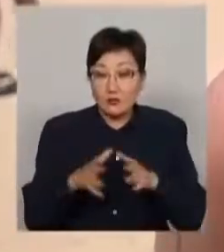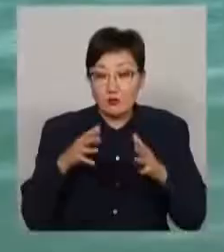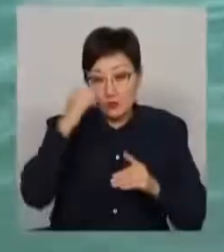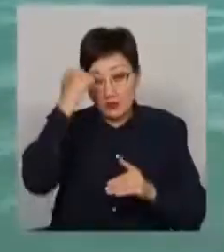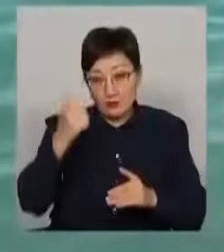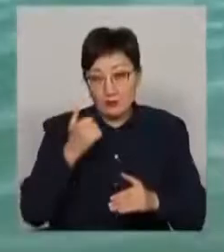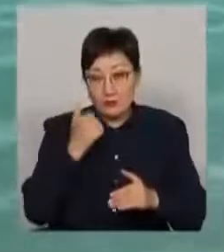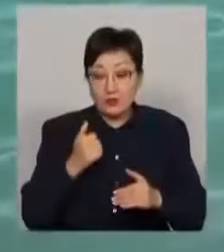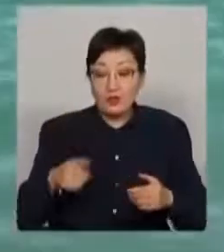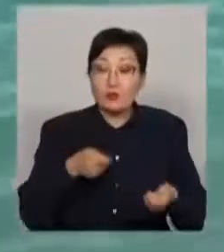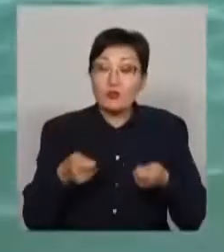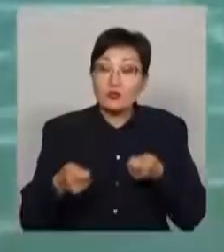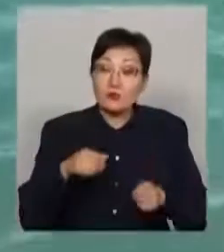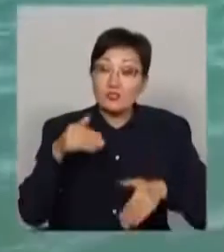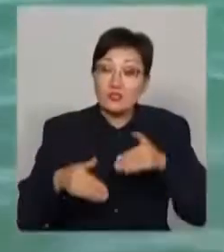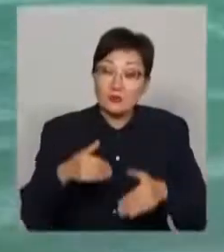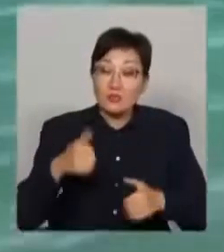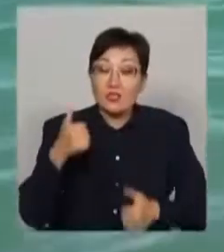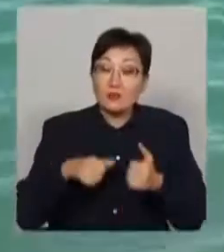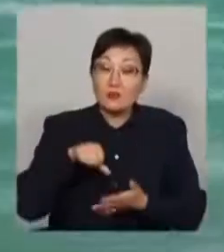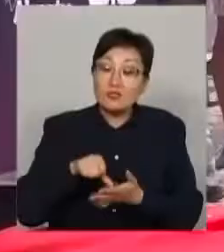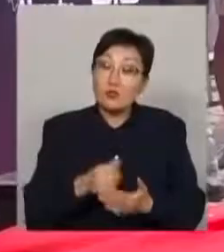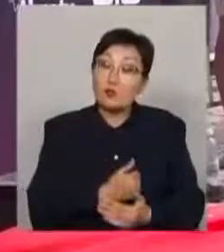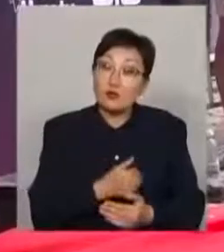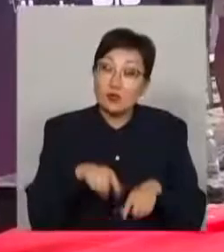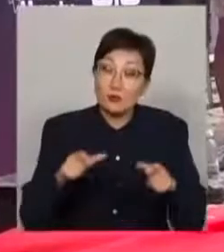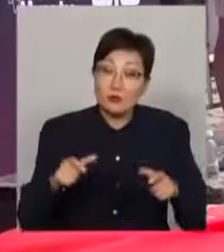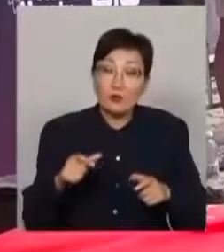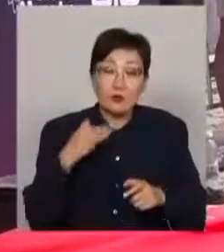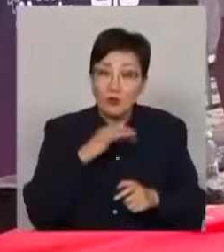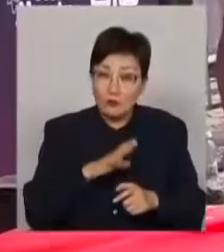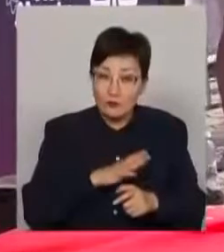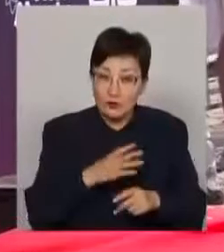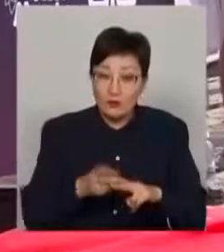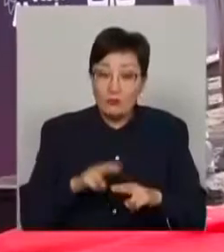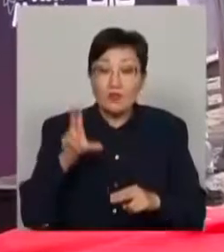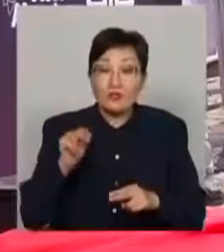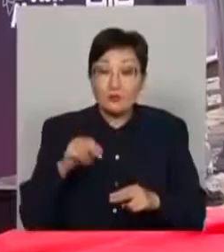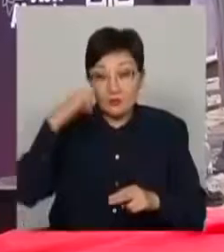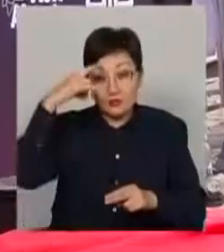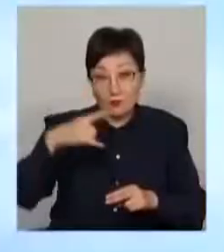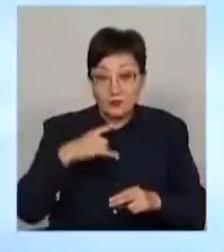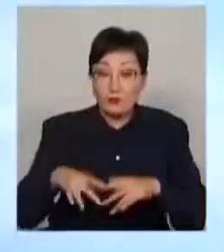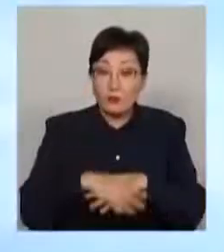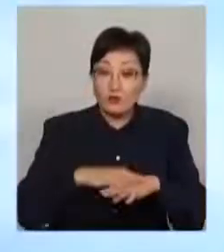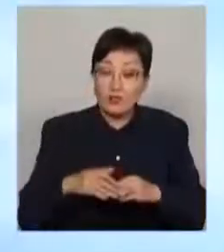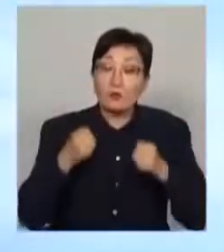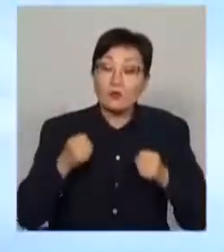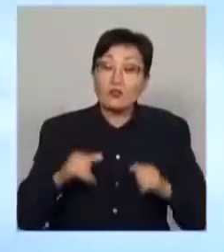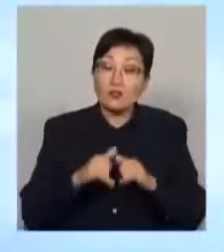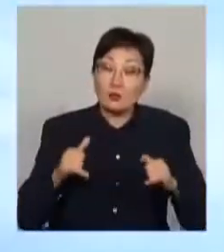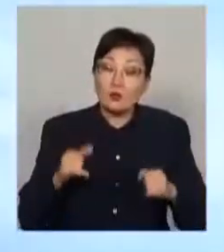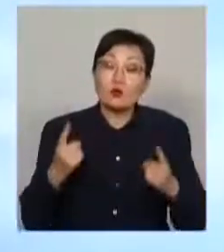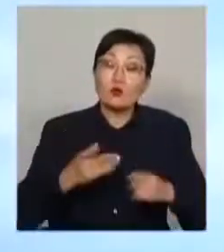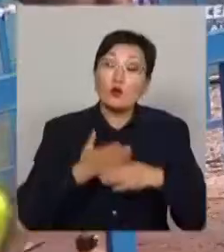шексіз. Ұйымдастырушылар жүзу жарысына қатысуға ниет танытқандар көп болған айтады. Бұл көрсеткіш елімізде бұқаралық спорттың дамуына өз